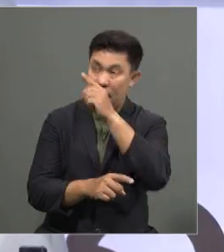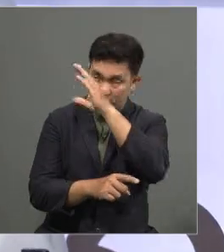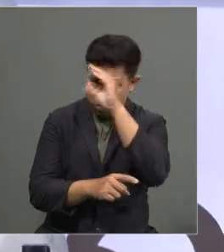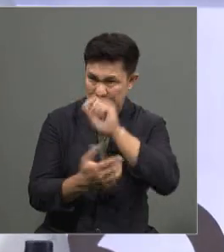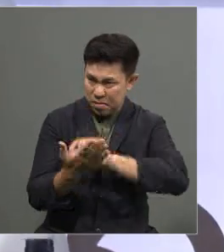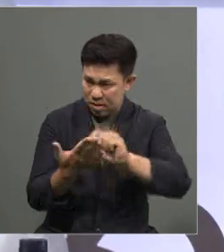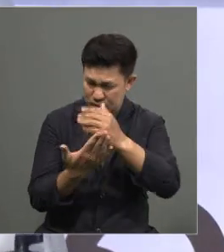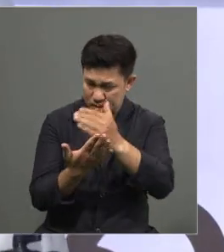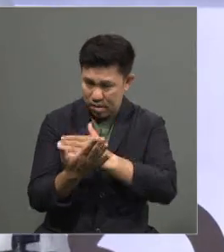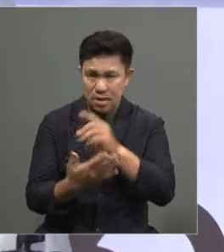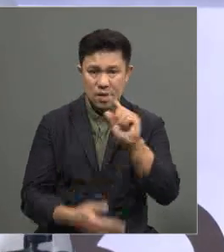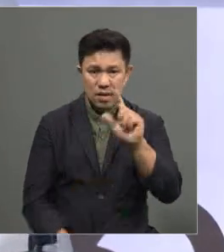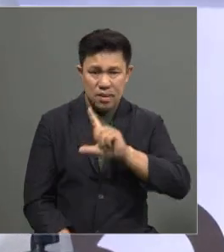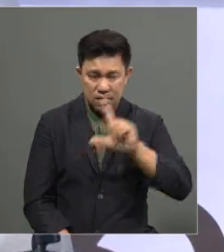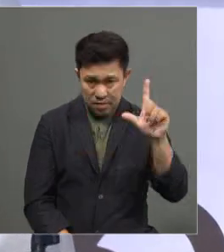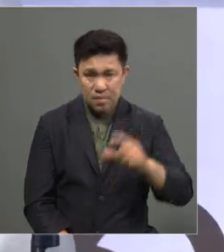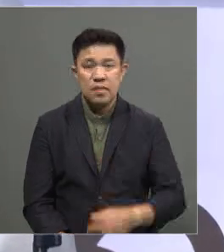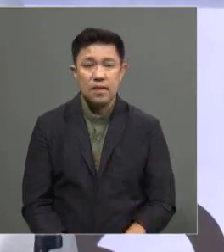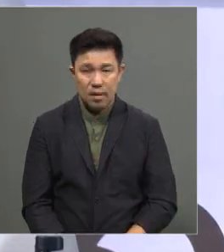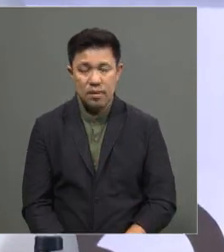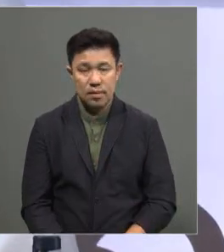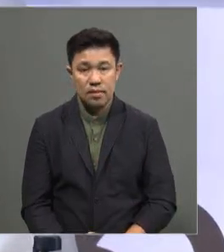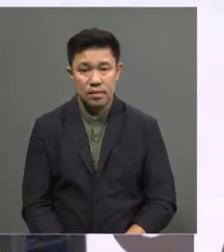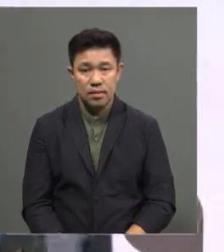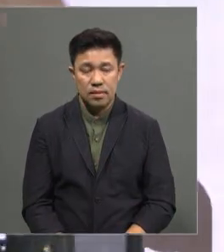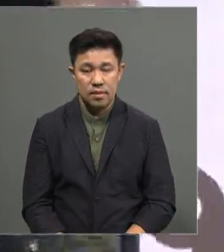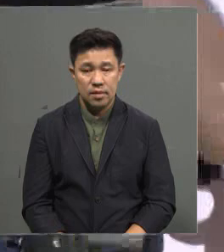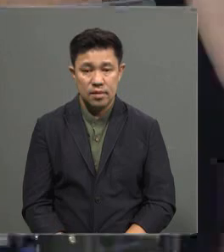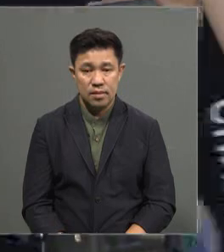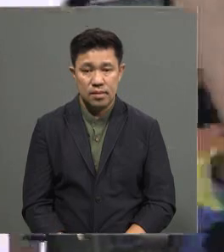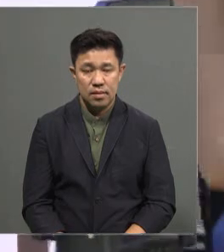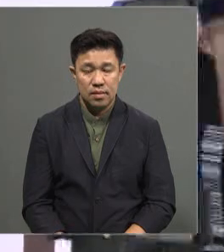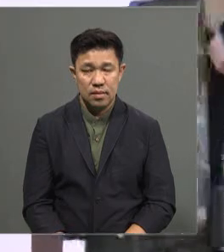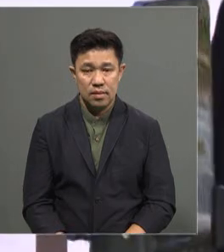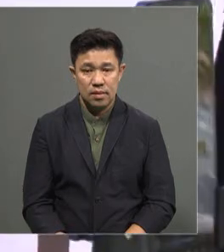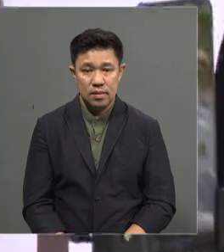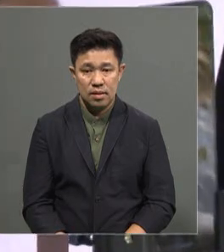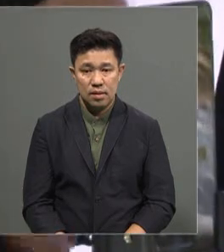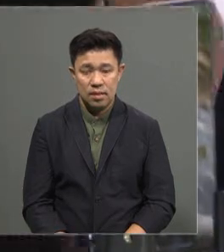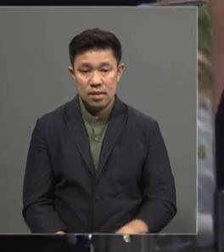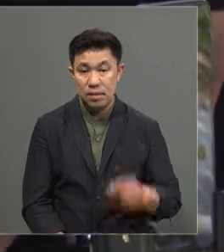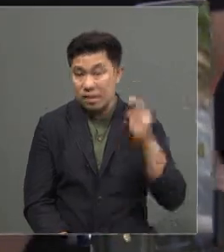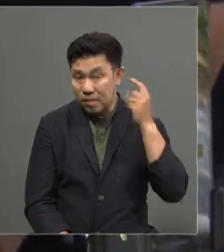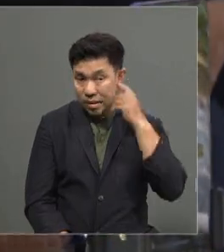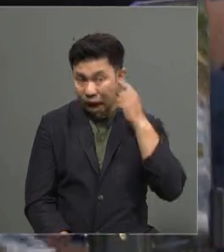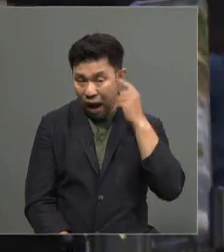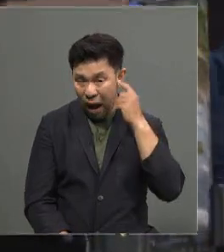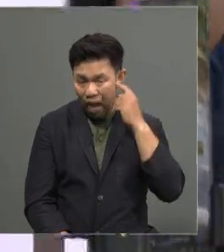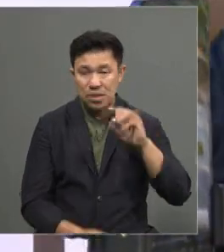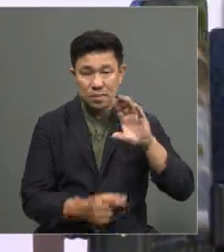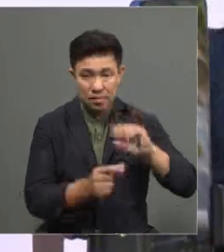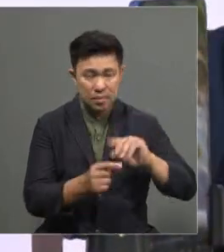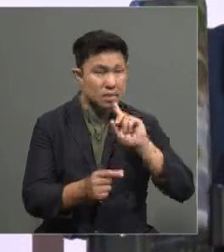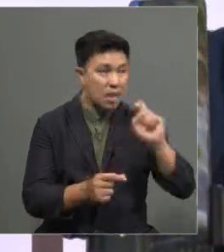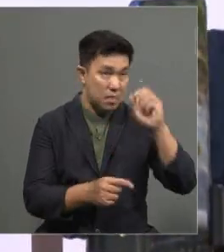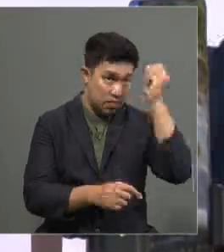เท่าที่ปรากฏออกมานะครับผม นี่บางช่วงบางตอนนะทีนี้กรณีคลิปเสียงเนี่ยทางทนายบอกว่าได้ถามจากตัวบอส